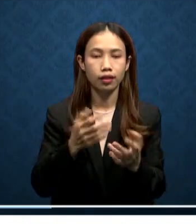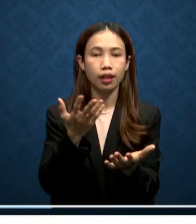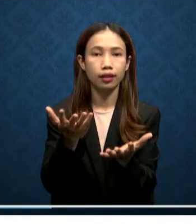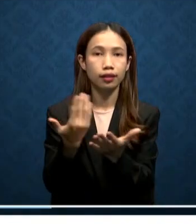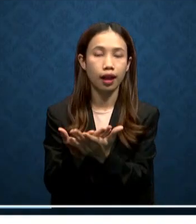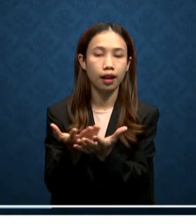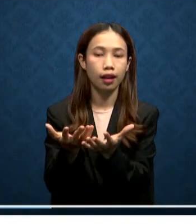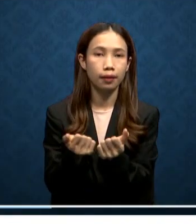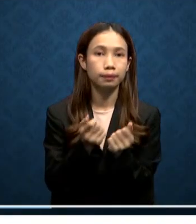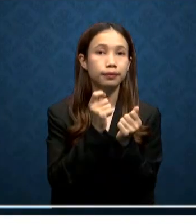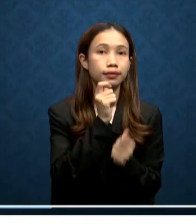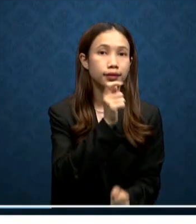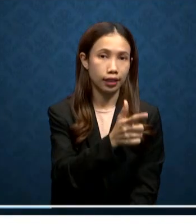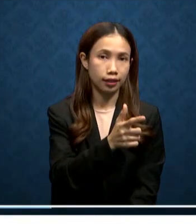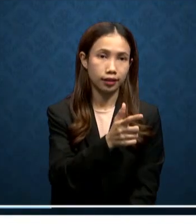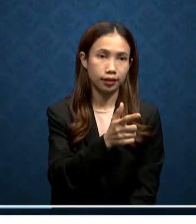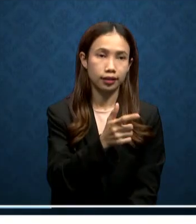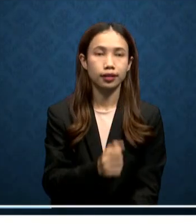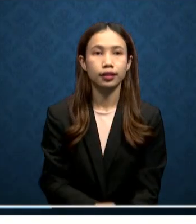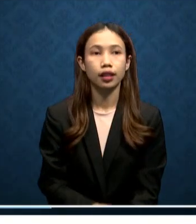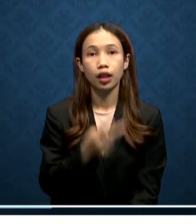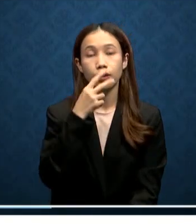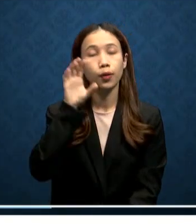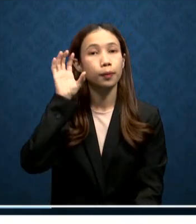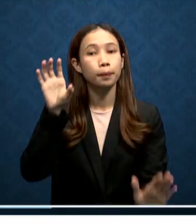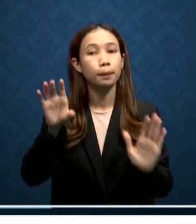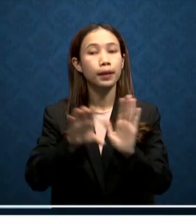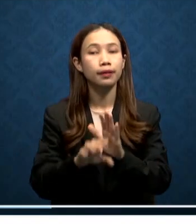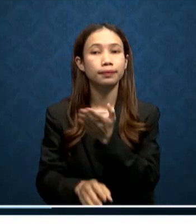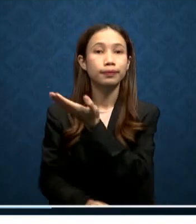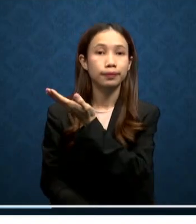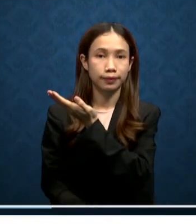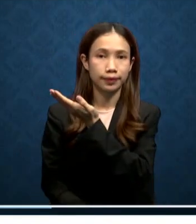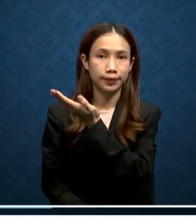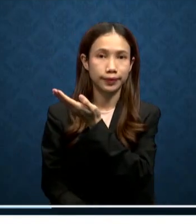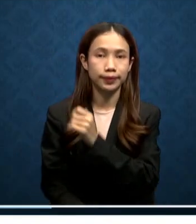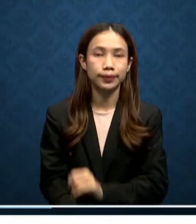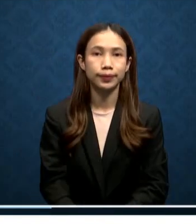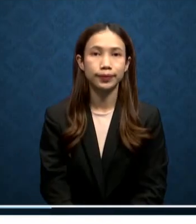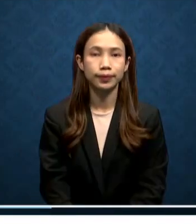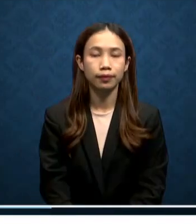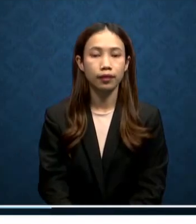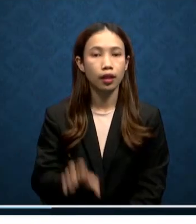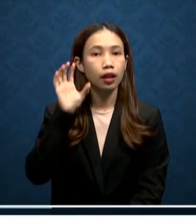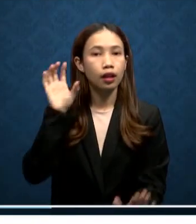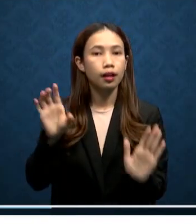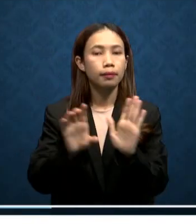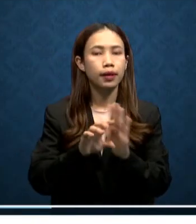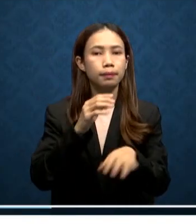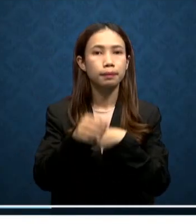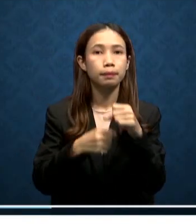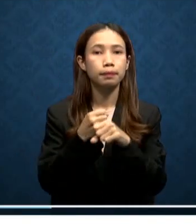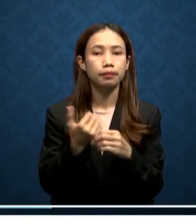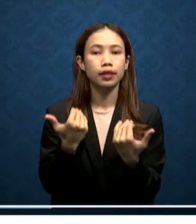จ่ายนะครับขออนุญาตเอ่อดูแผ่นใสแรกนะจะเห็นชัดว่าปีนี้เอ่อคือ